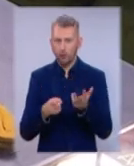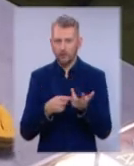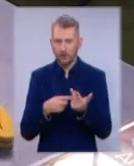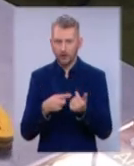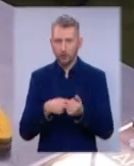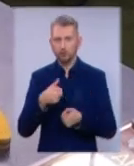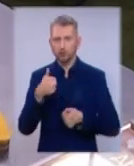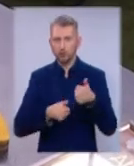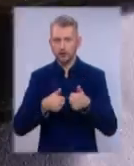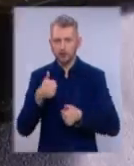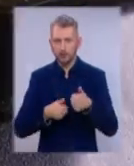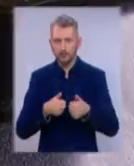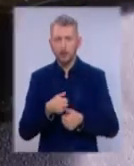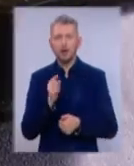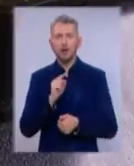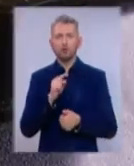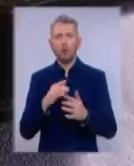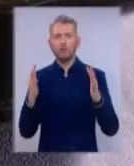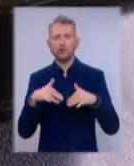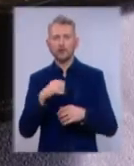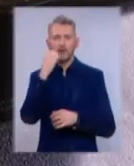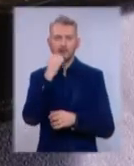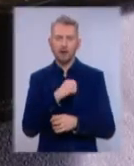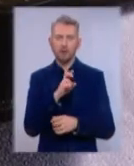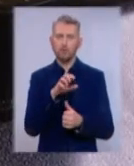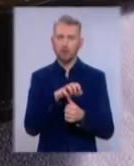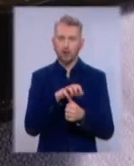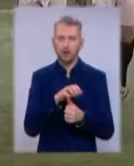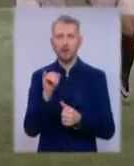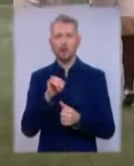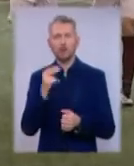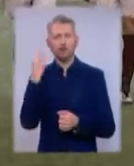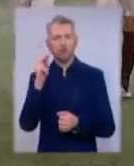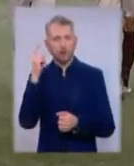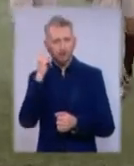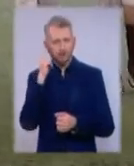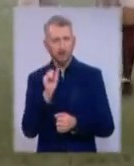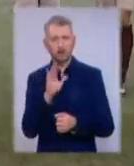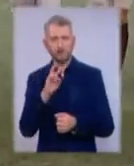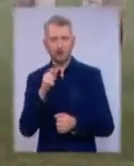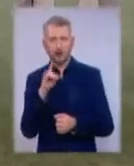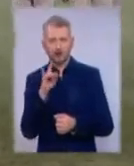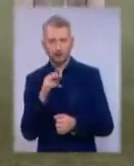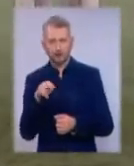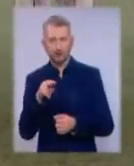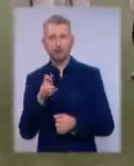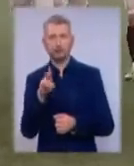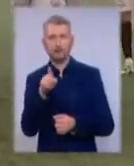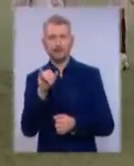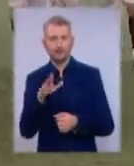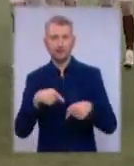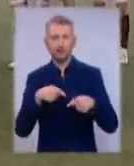за ліком турніру. У ньому зійшлися стара боярка та чемпіон Київщини «Авангард» Бзів. Футболістам-аматорам